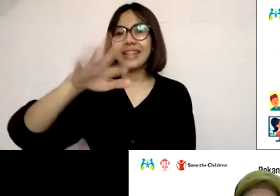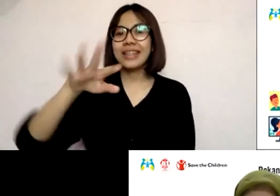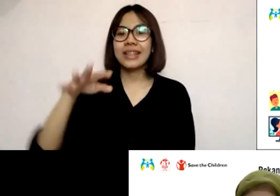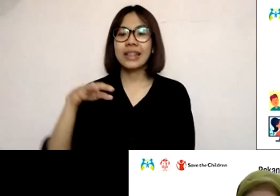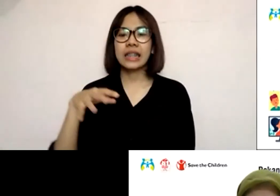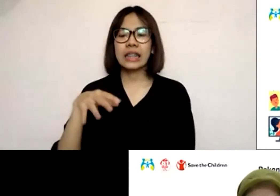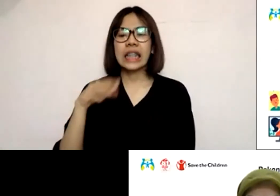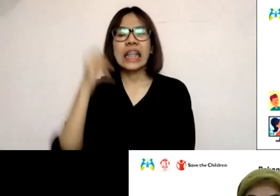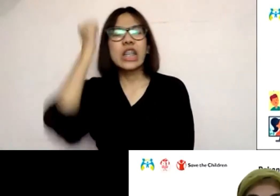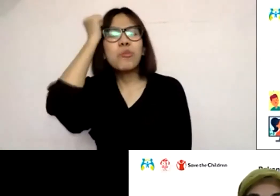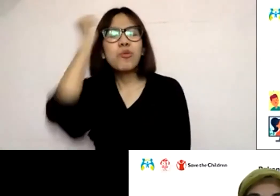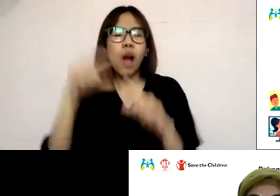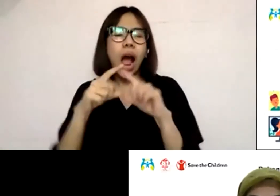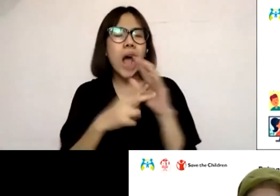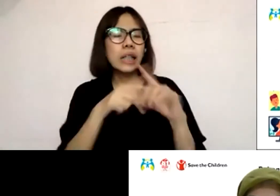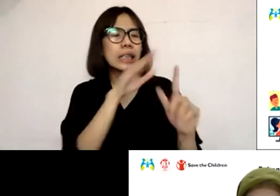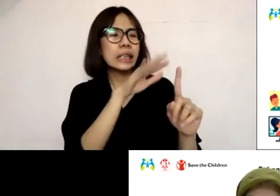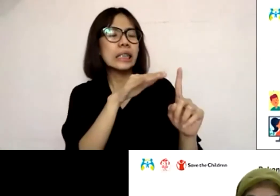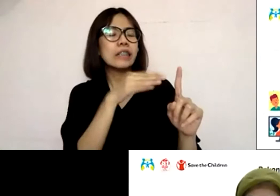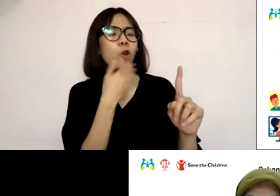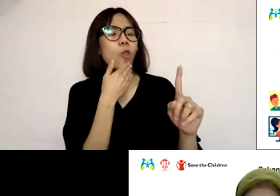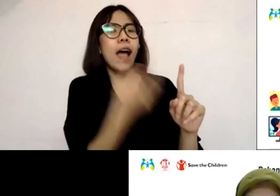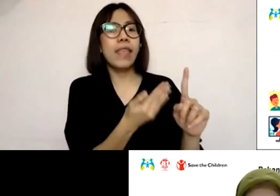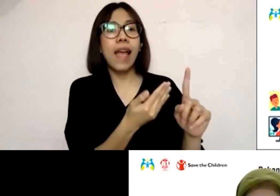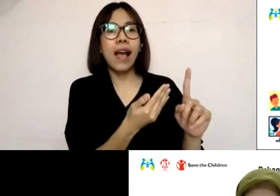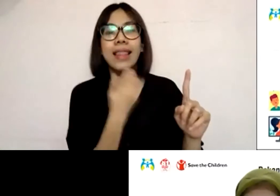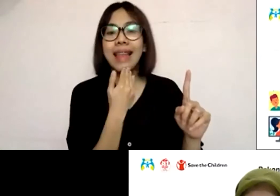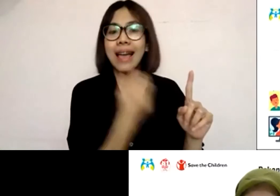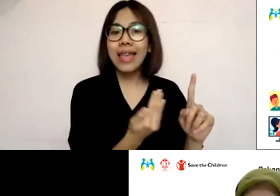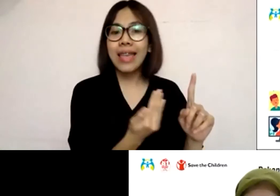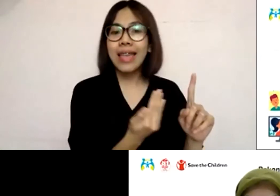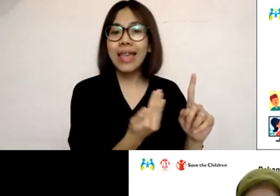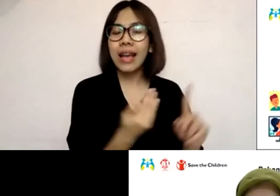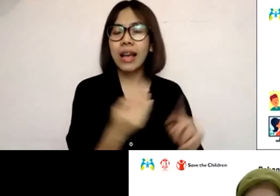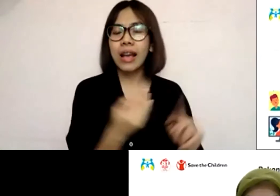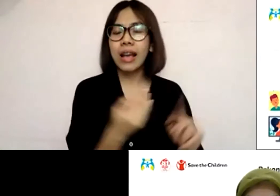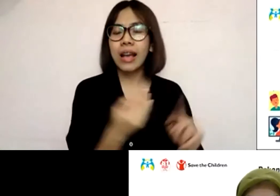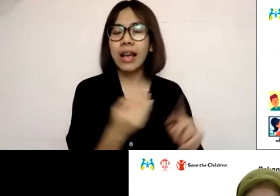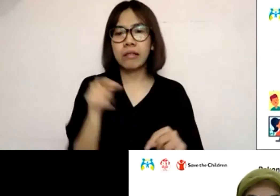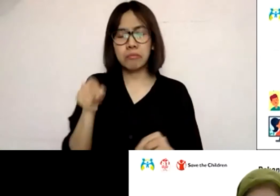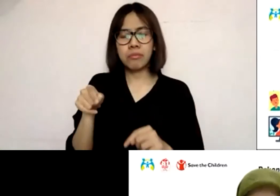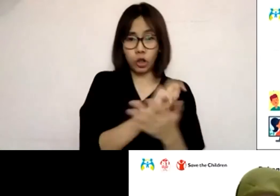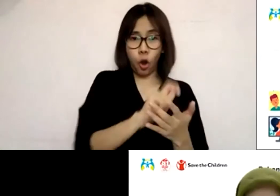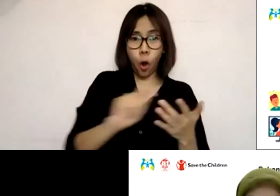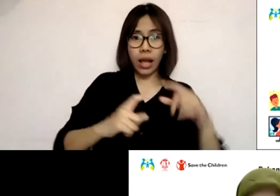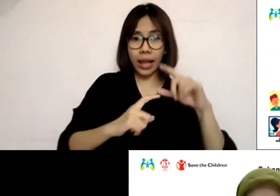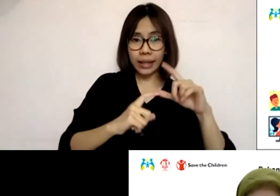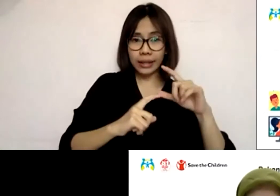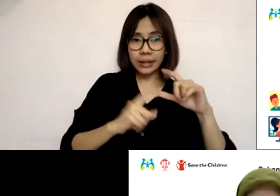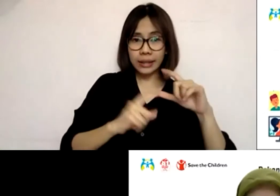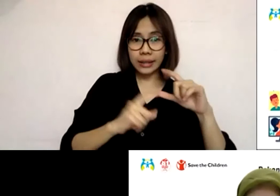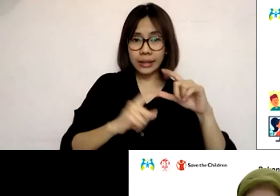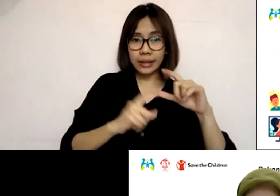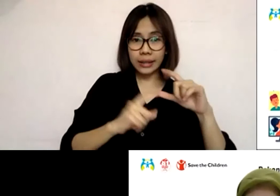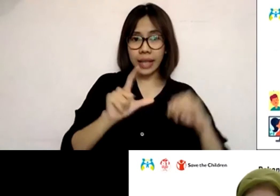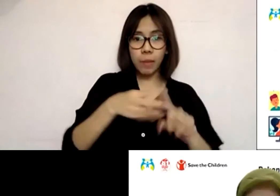Ibu, peran sekolah nih Bu, dalam pengembangan keterampilan, kesiapan kerja, sama kesempatan magang praktik